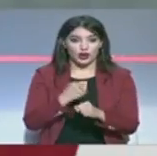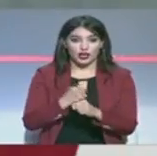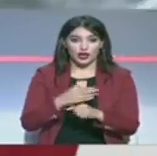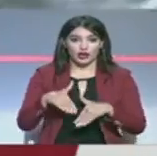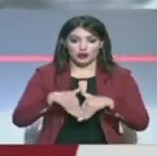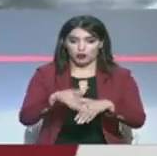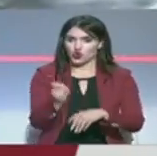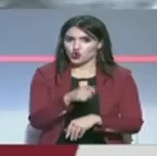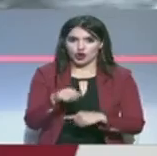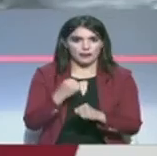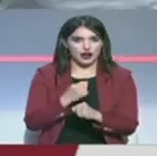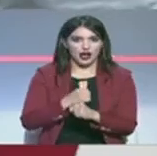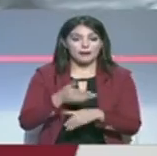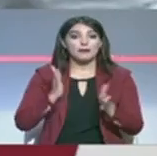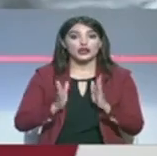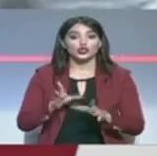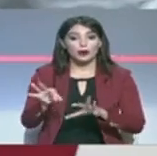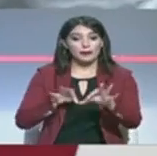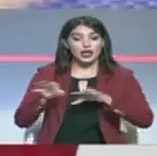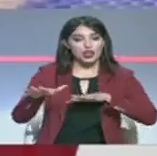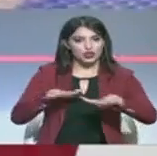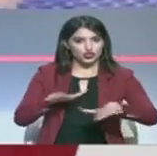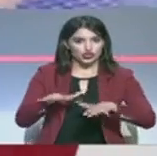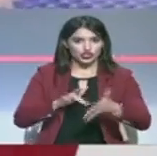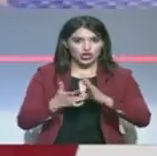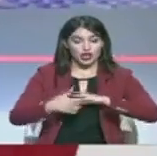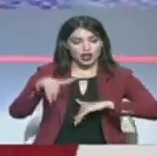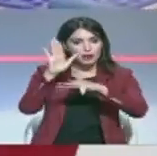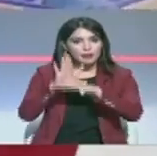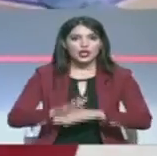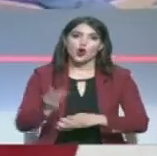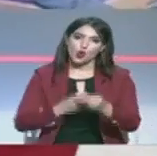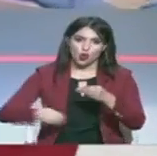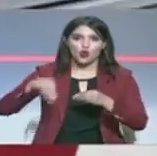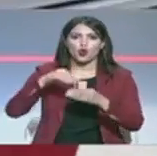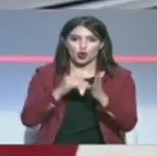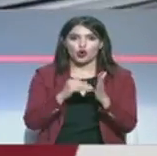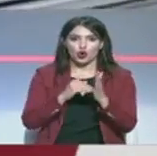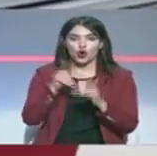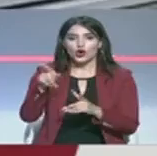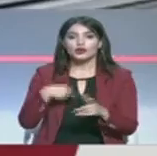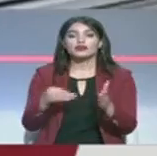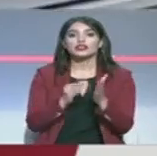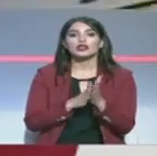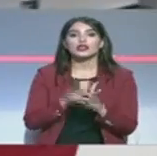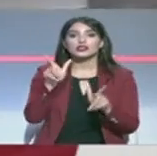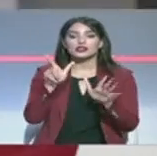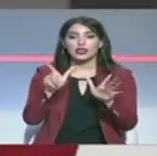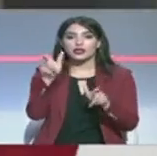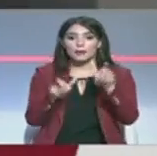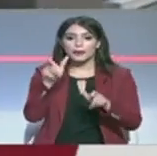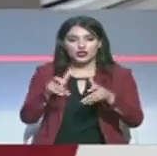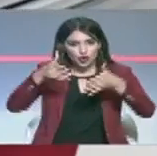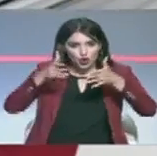بالمستشفى يسير بشكل عادي مع اتخاذ جملة من الإجراءات الوقائية الإضافية، وذلك إثر تسجيل 7 إصابات